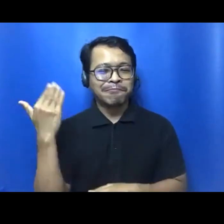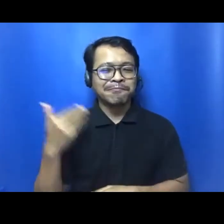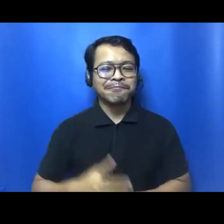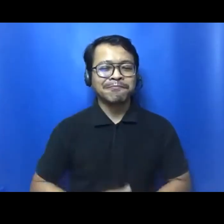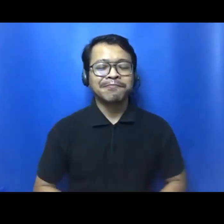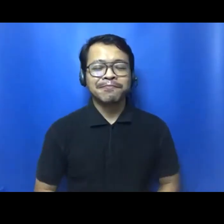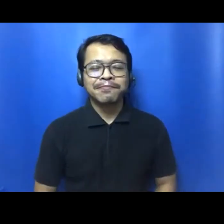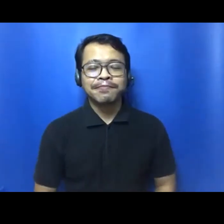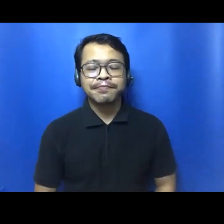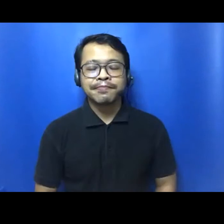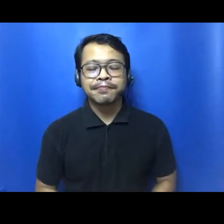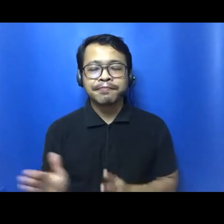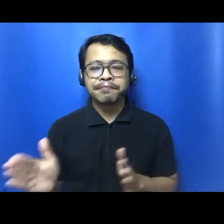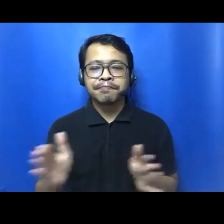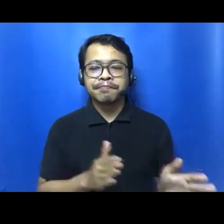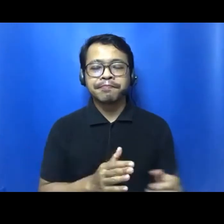Beberapa fasilitas yang